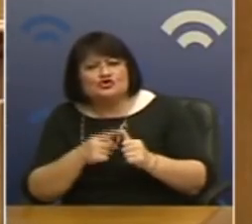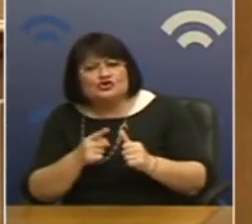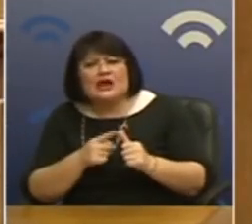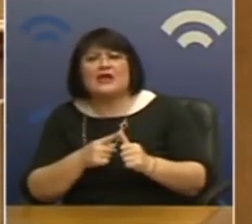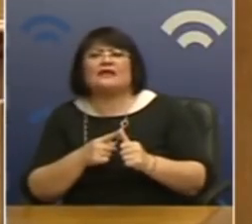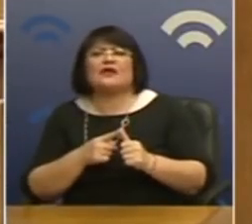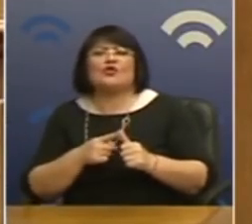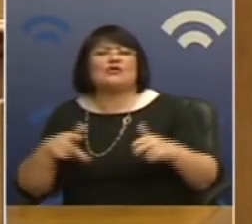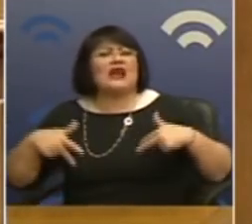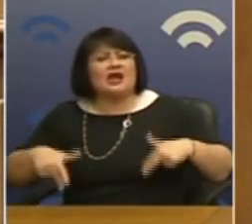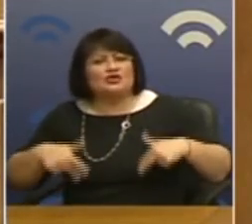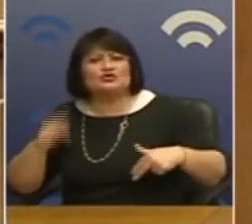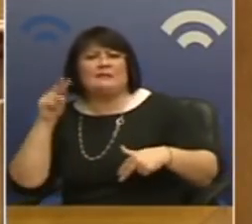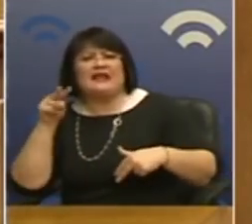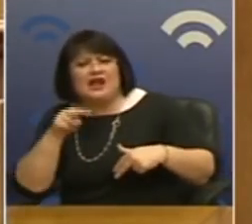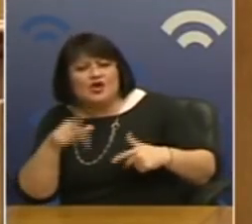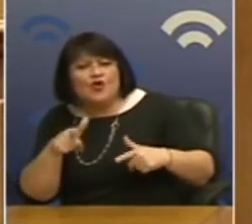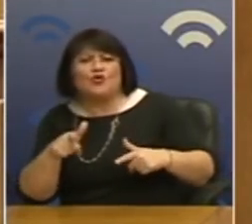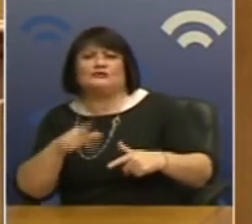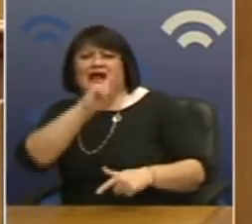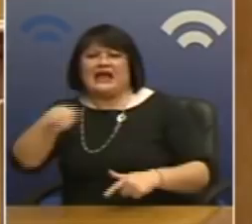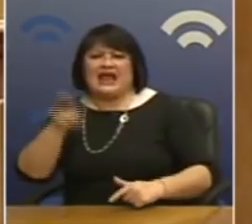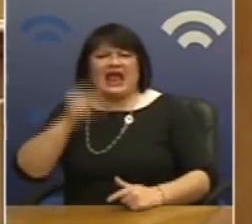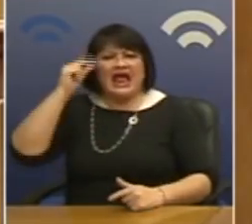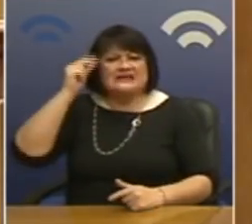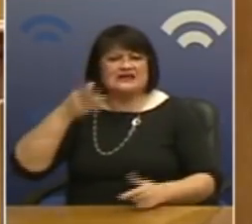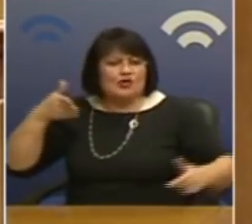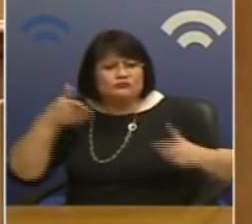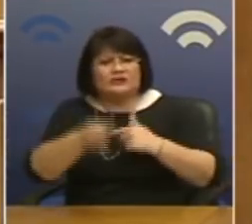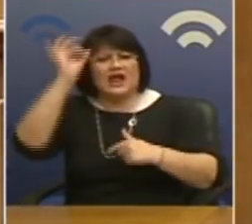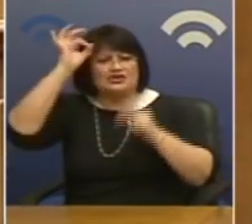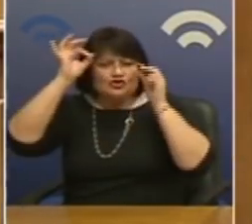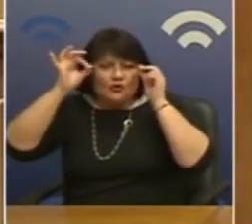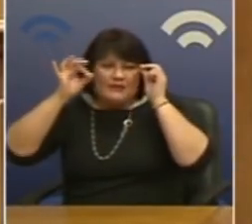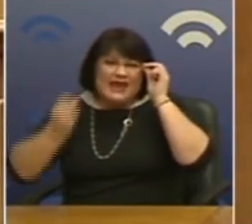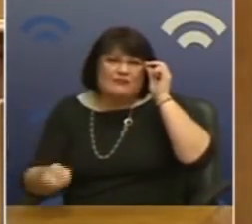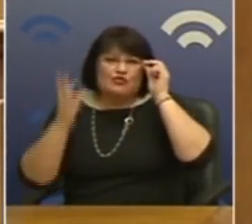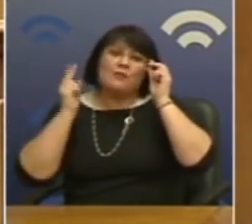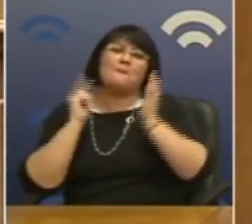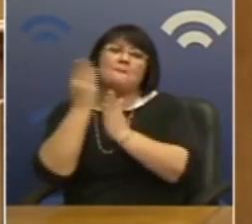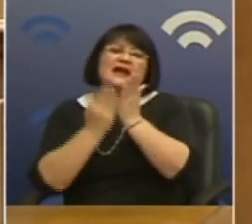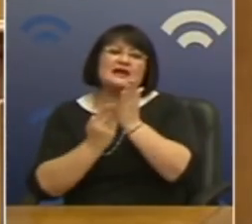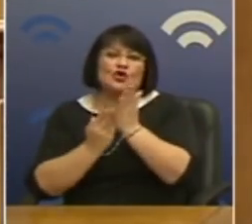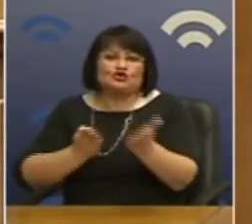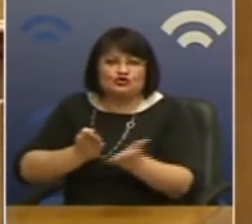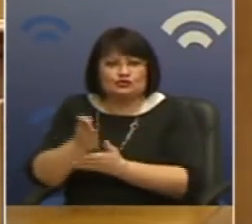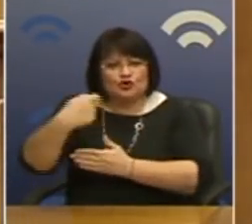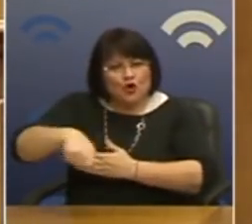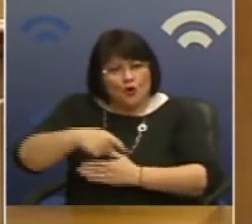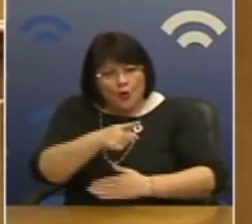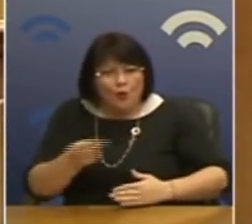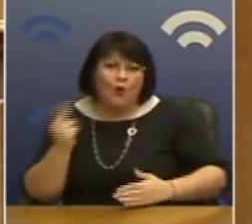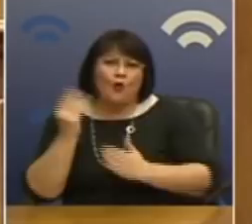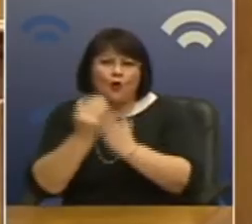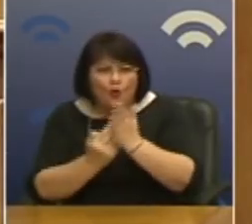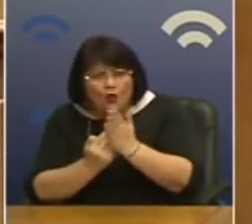κράτος, όπως ήταν η κατάργηση του ασύλου και η καταστολή, όπως είναι ο νέος ποινικός κώδικας με όλες τις αντιδραστικές